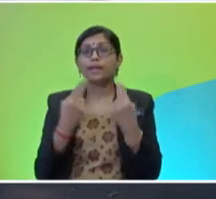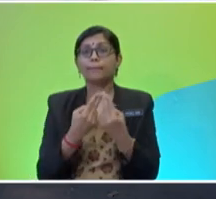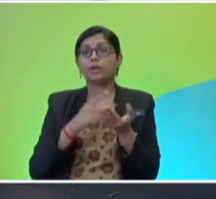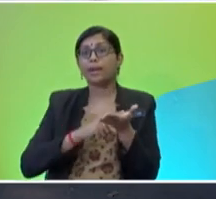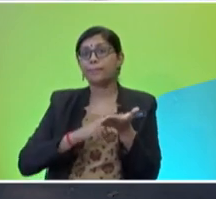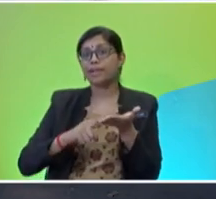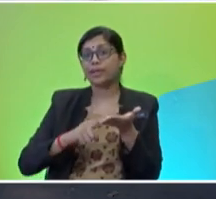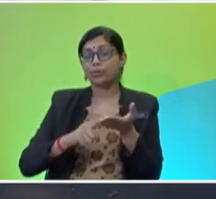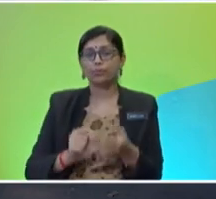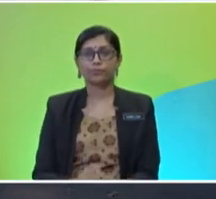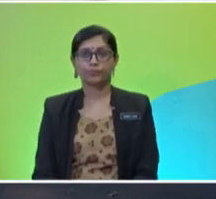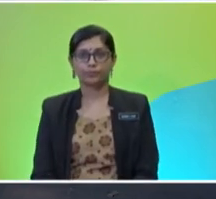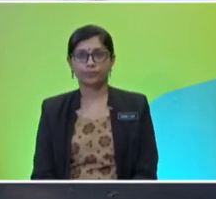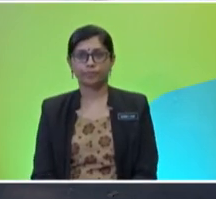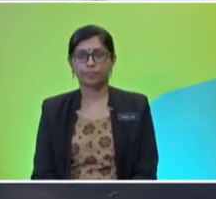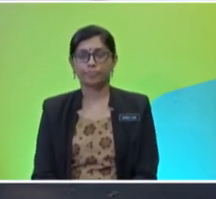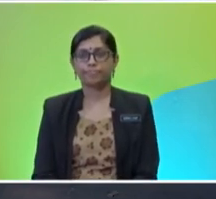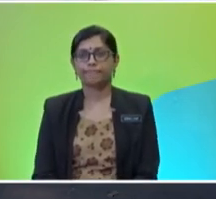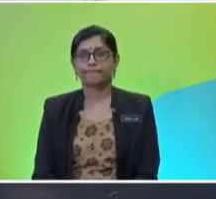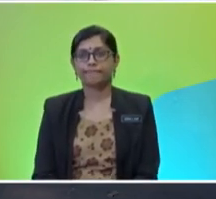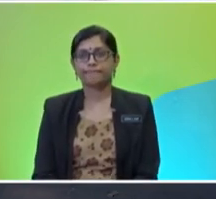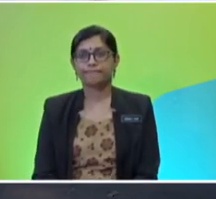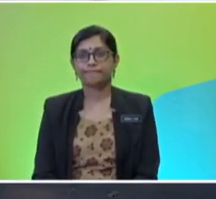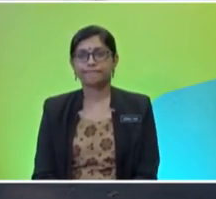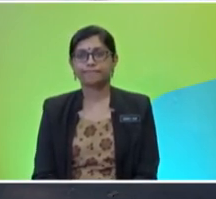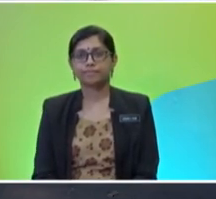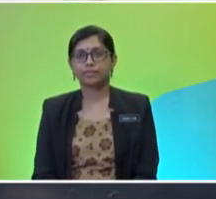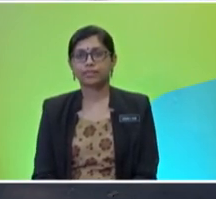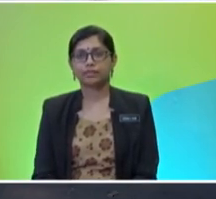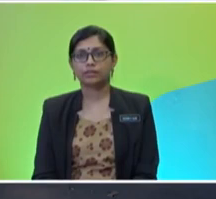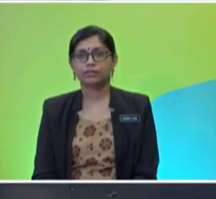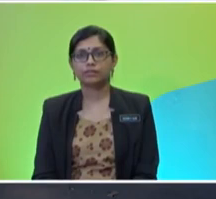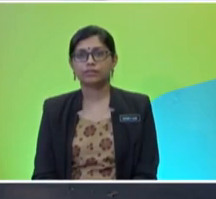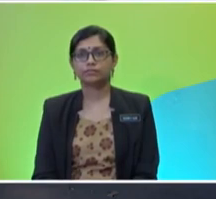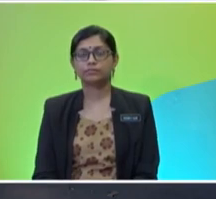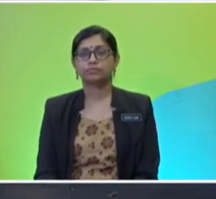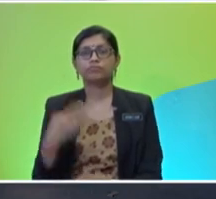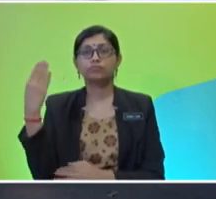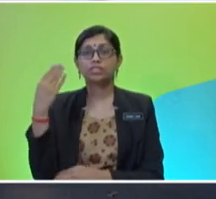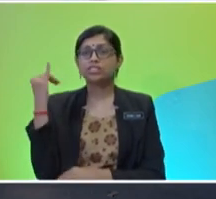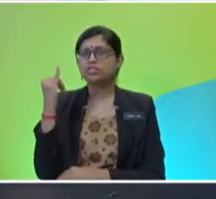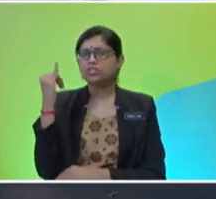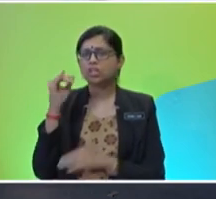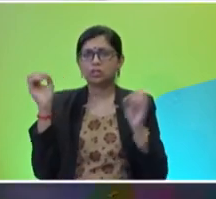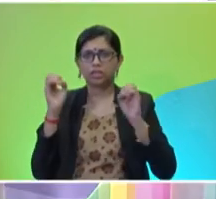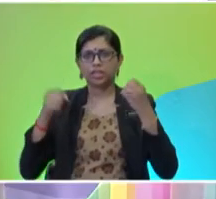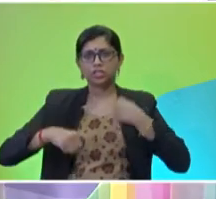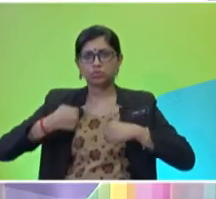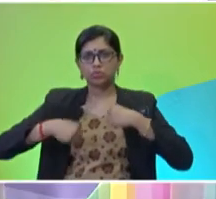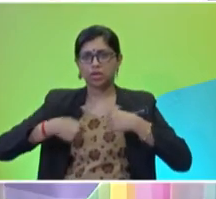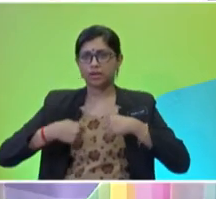pertama persekolahan hari Isnin. Takkanlah hari Isnin dah nak berlari bersukan kan? Jarang cikgu. Jadi